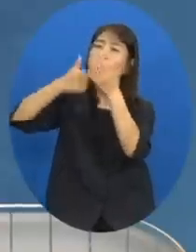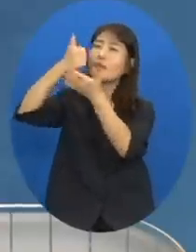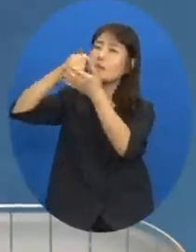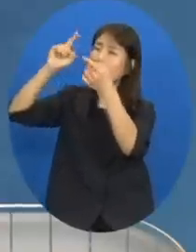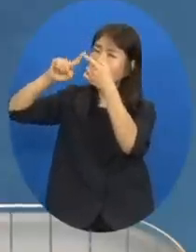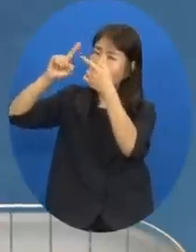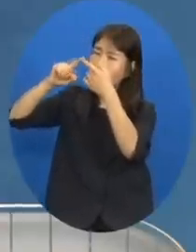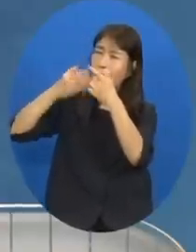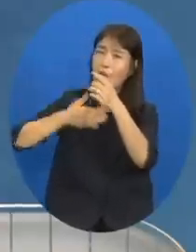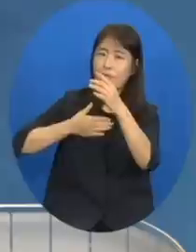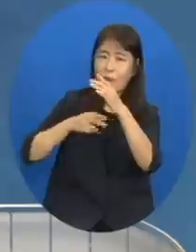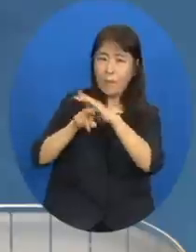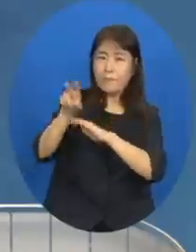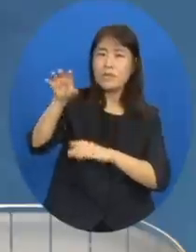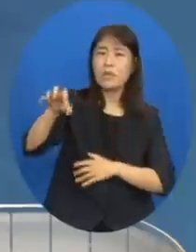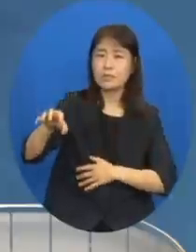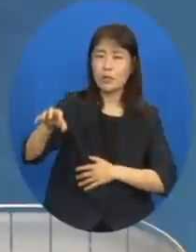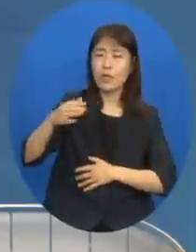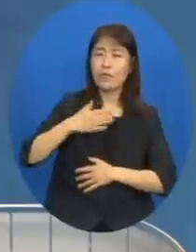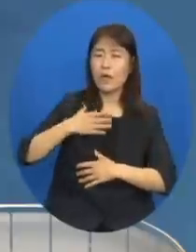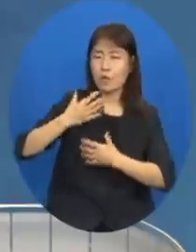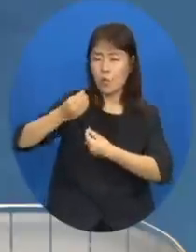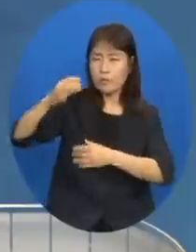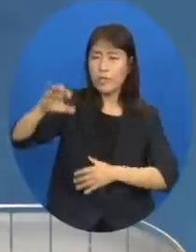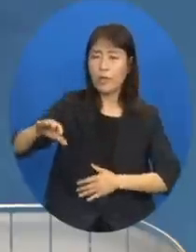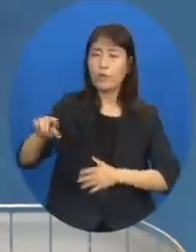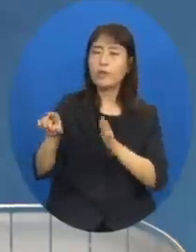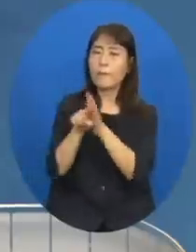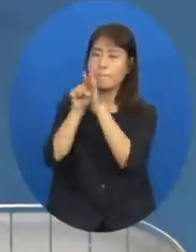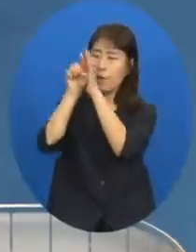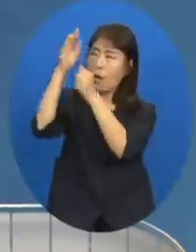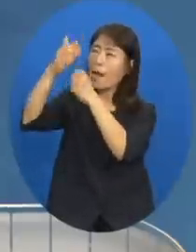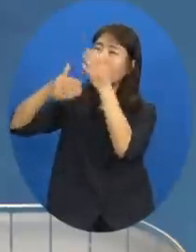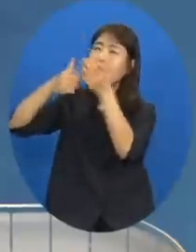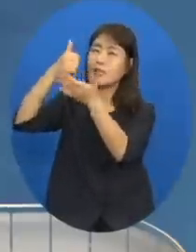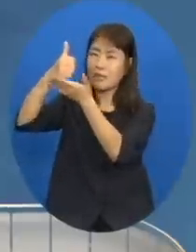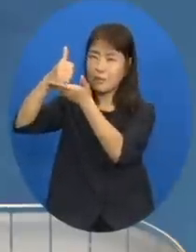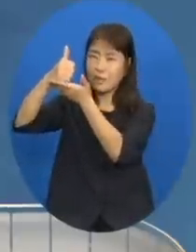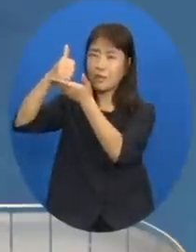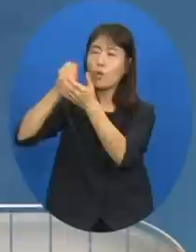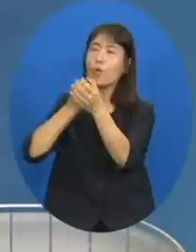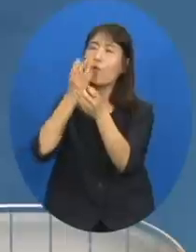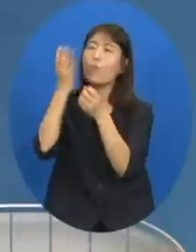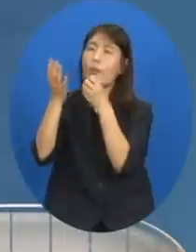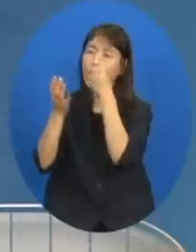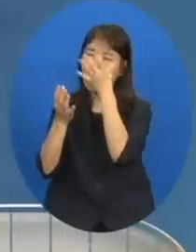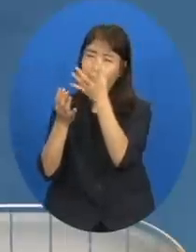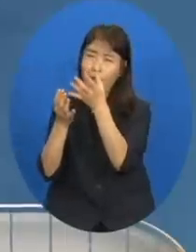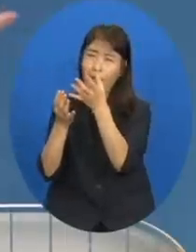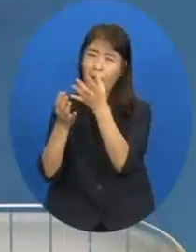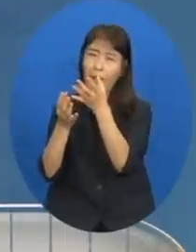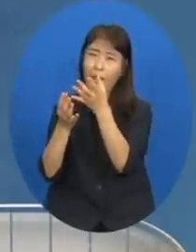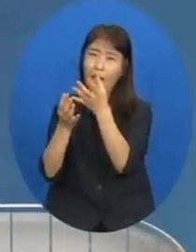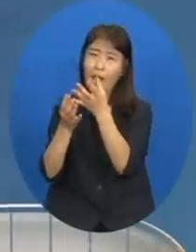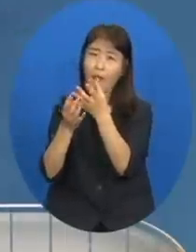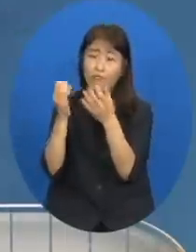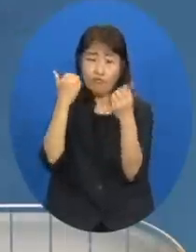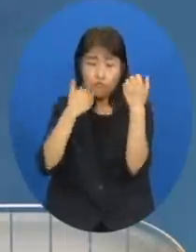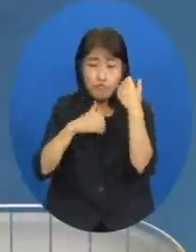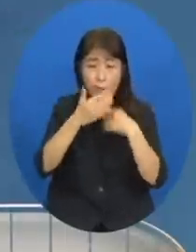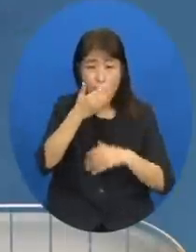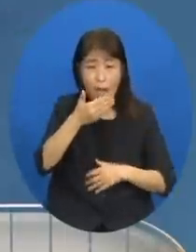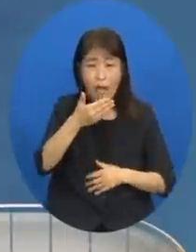피난처요 나의 요새요 내가 의뢰하는 하나님이라 그렇게 고백할 수 있는 사람이라는 거예요 아무나 할 수 있는 일이